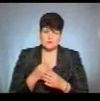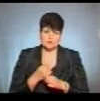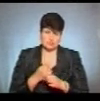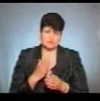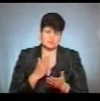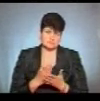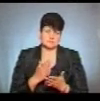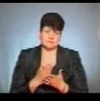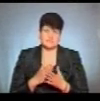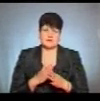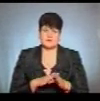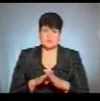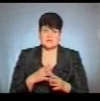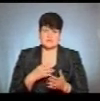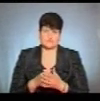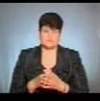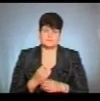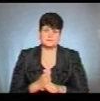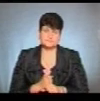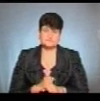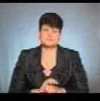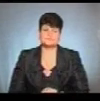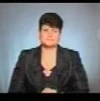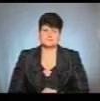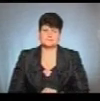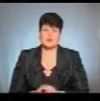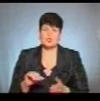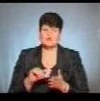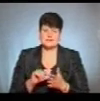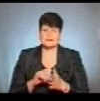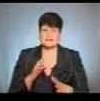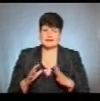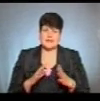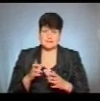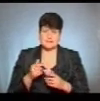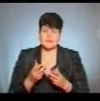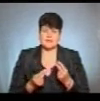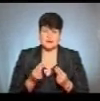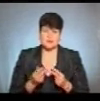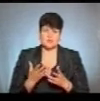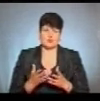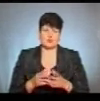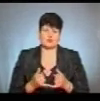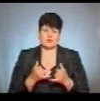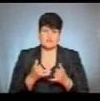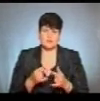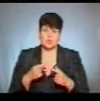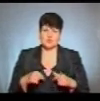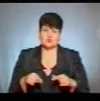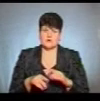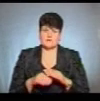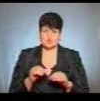проти виконання своїх повноважень. Учасники тренінгу грають гру повноважень окружної виборчої